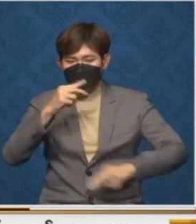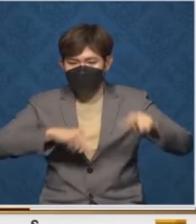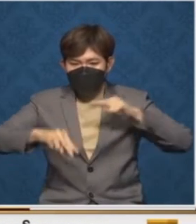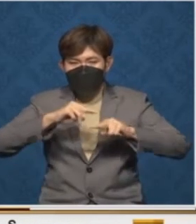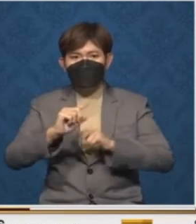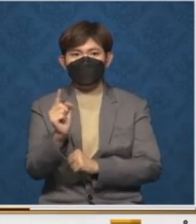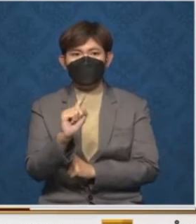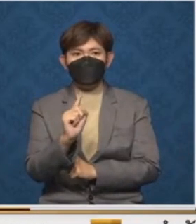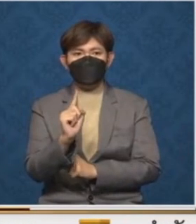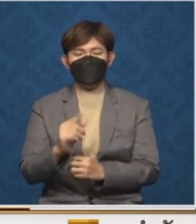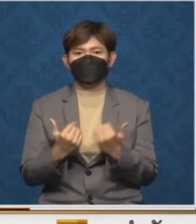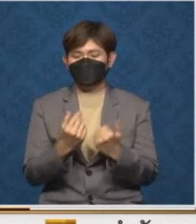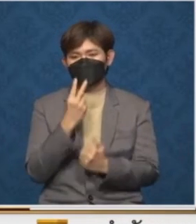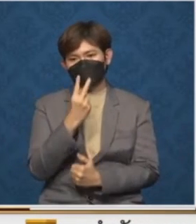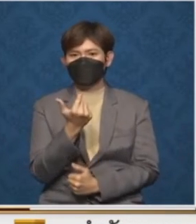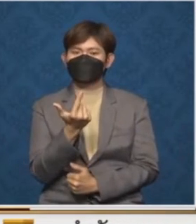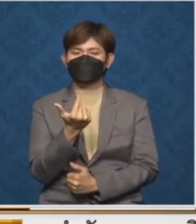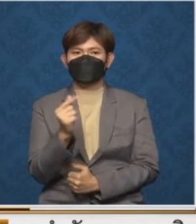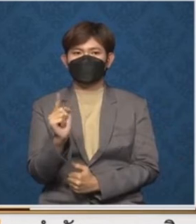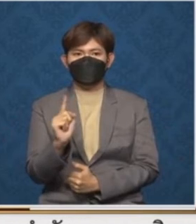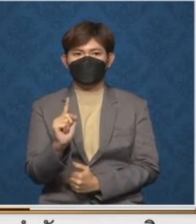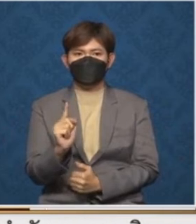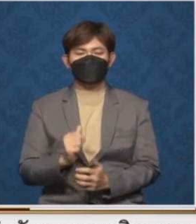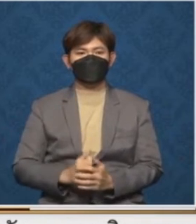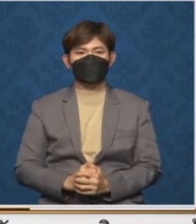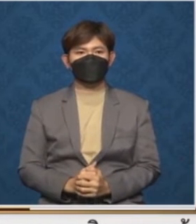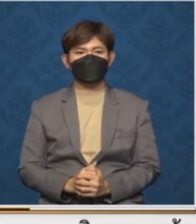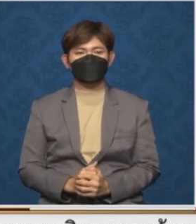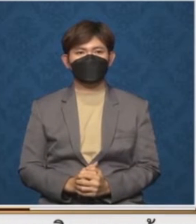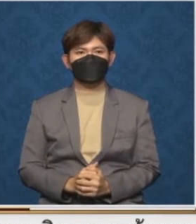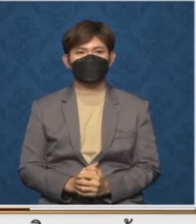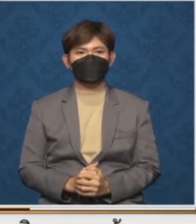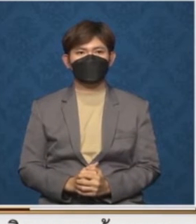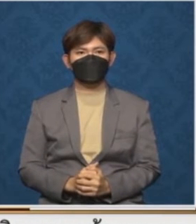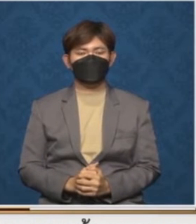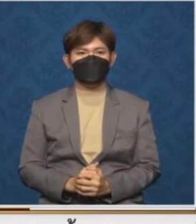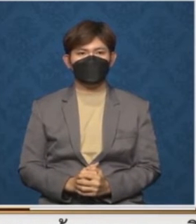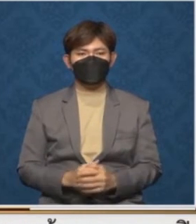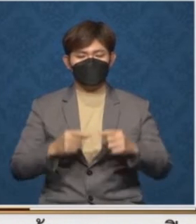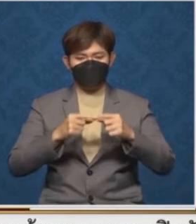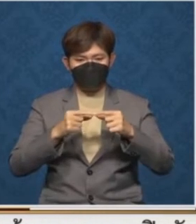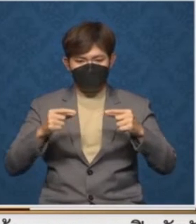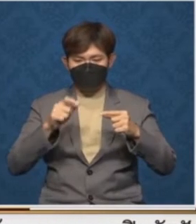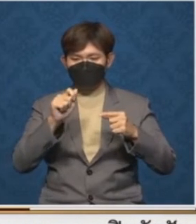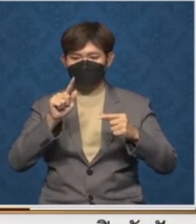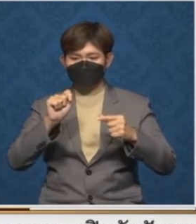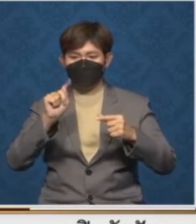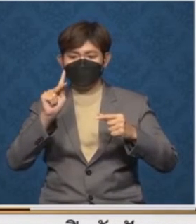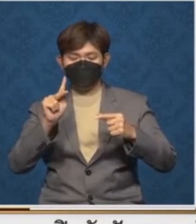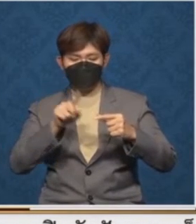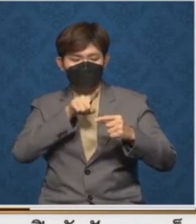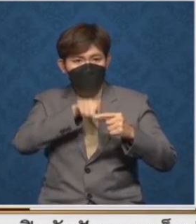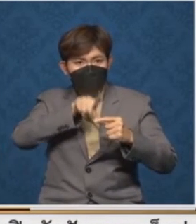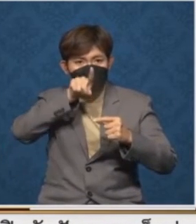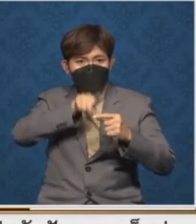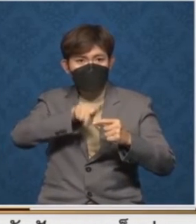นั่นคืออยู่ในรฐมนูลที่พักสอสอเพื่อนเราไดอภิปรายบอกว่าตามกฎหมายรัฐมนลการรักษาและสาสุขพื้